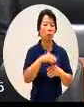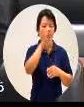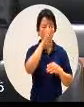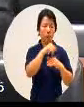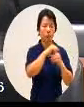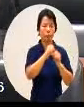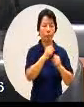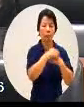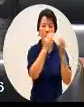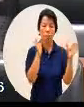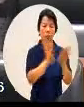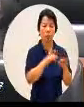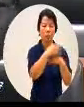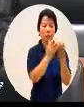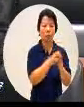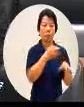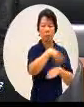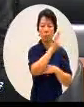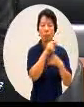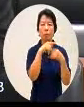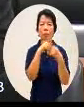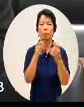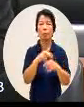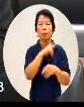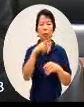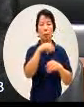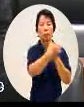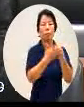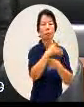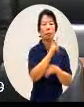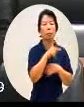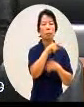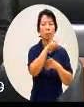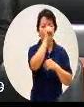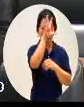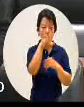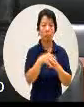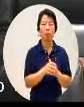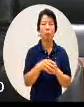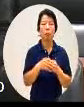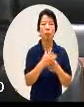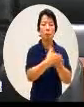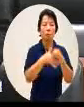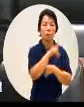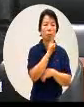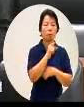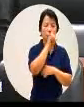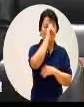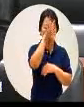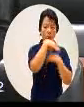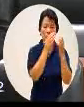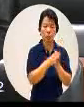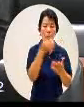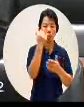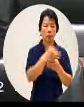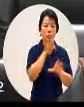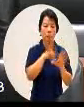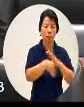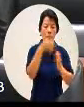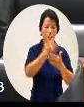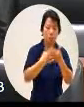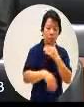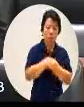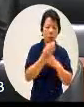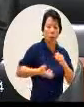他是什麼派呢他就是英國的保守黨那保守黨呢他的主張是減稅小政府提